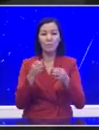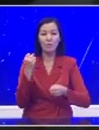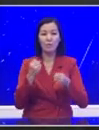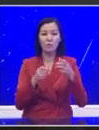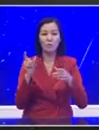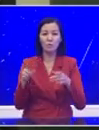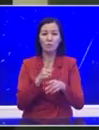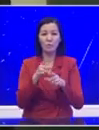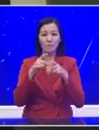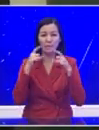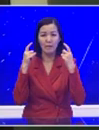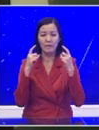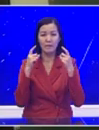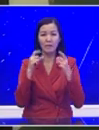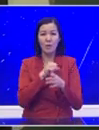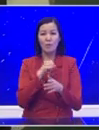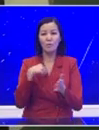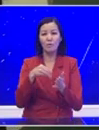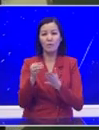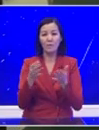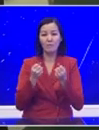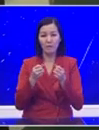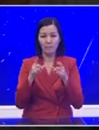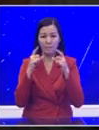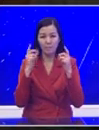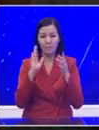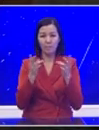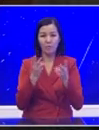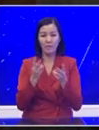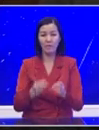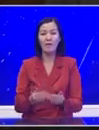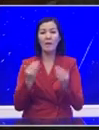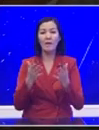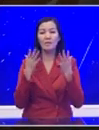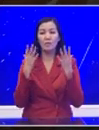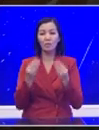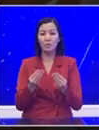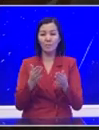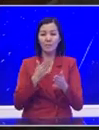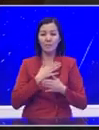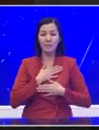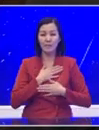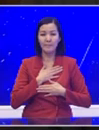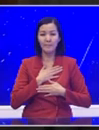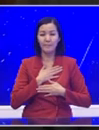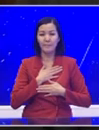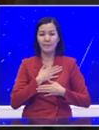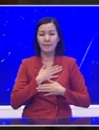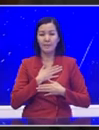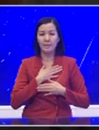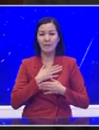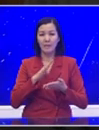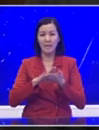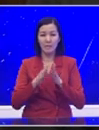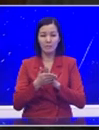жүргізушілерді медициналық маскалармен енді өздері қамтамасыз етпек. Қазіргі таңда біз мердігер ұйыммен қазір